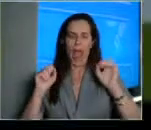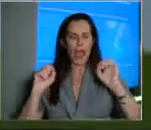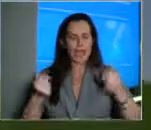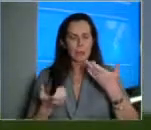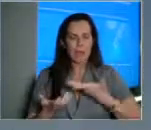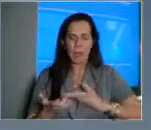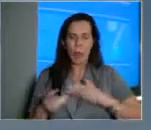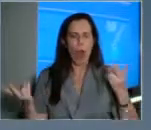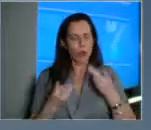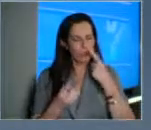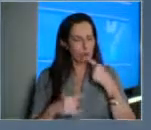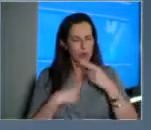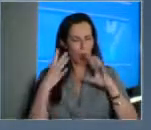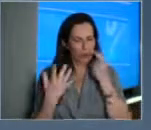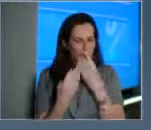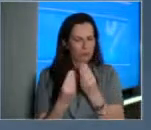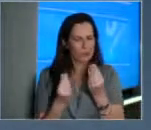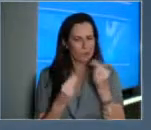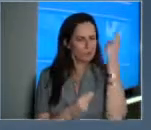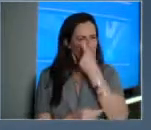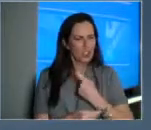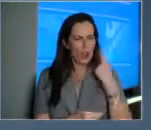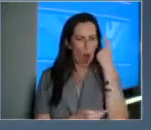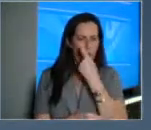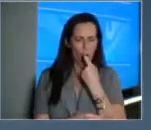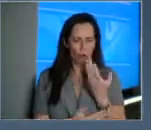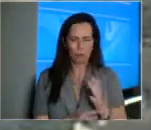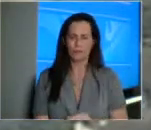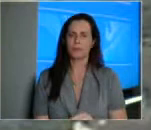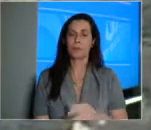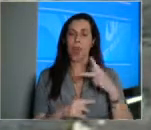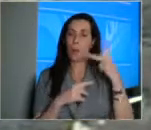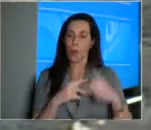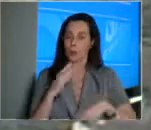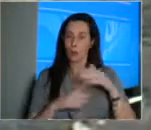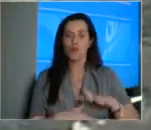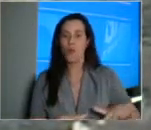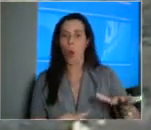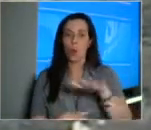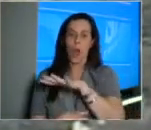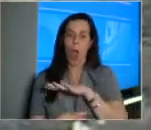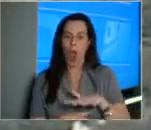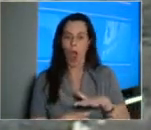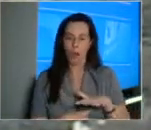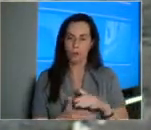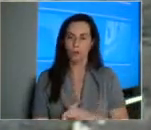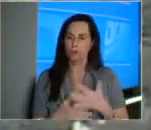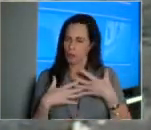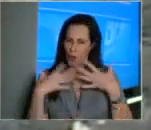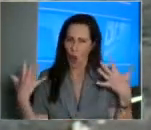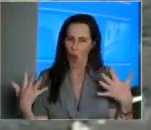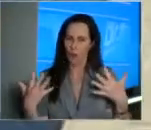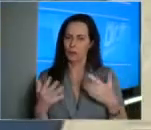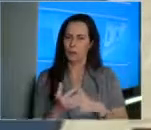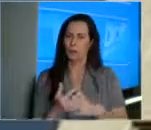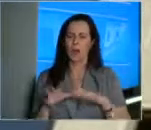הפרויקט עוררו כבר בשנות ה-90 תהיות רבות שנוטלו ללא מענה. בפרויקט נבנתה שכונה שמורכבת מפארק רחב ידיים, שמורכב